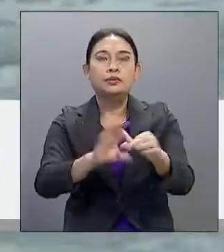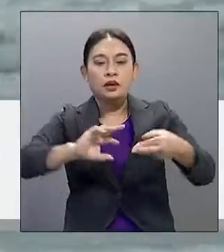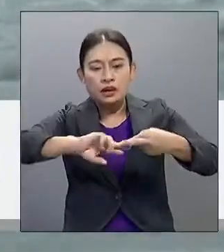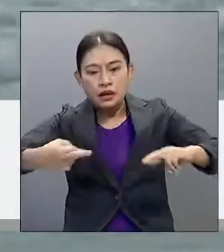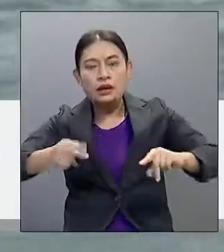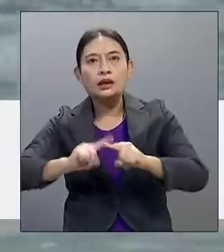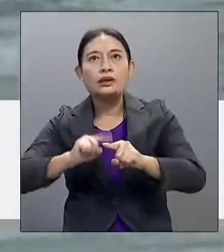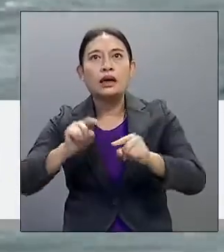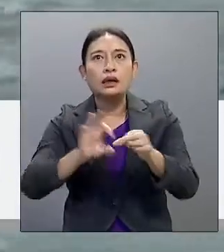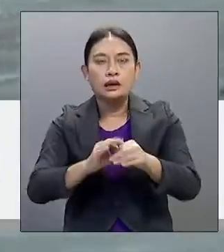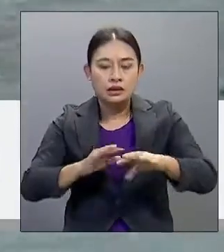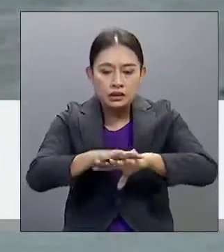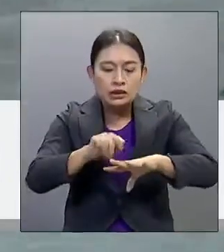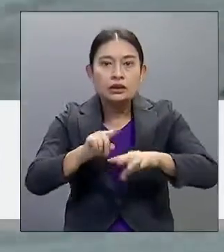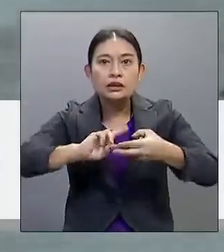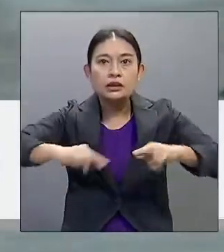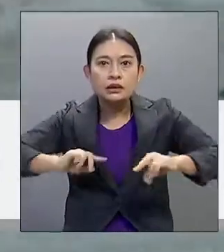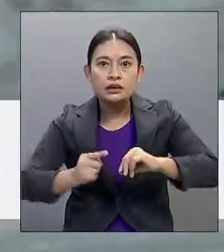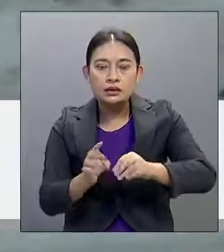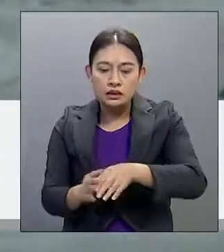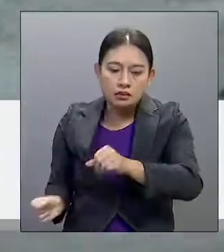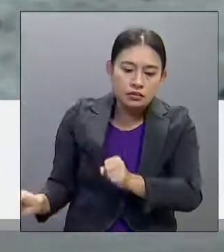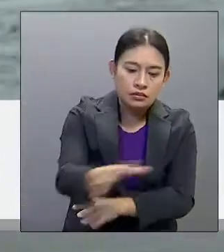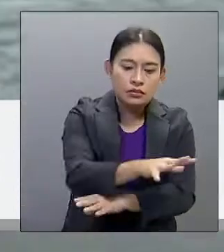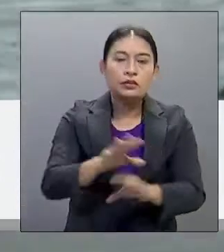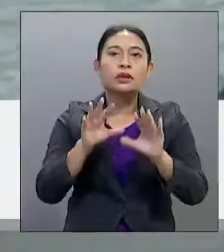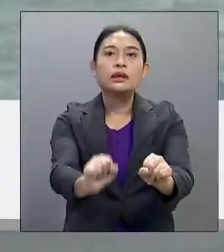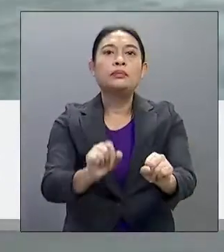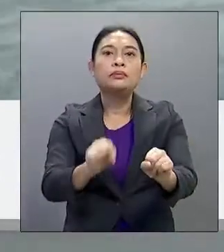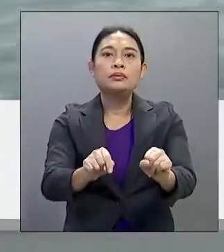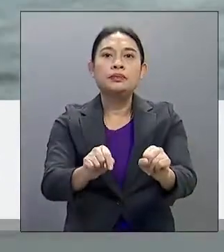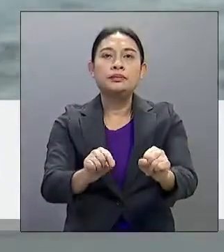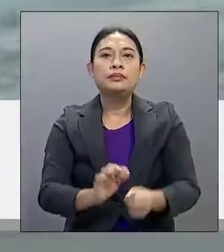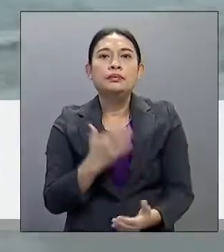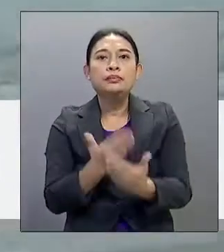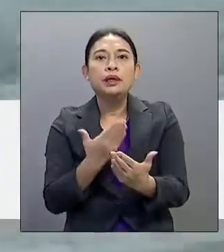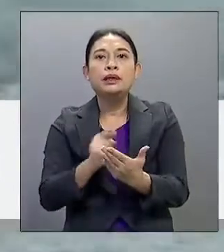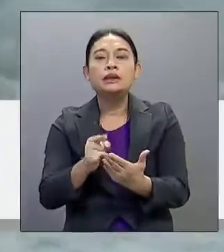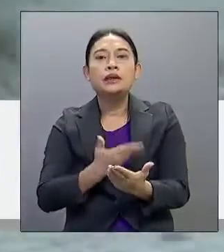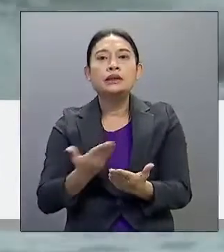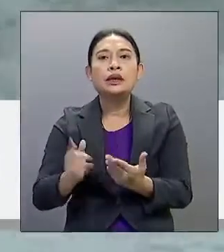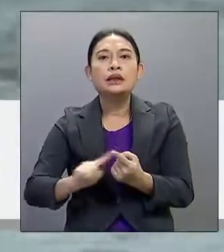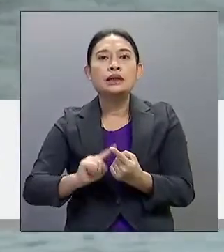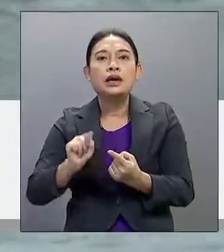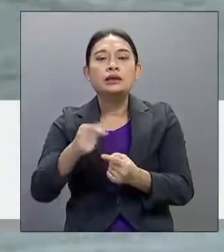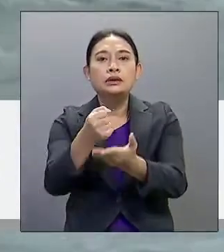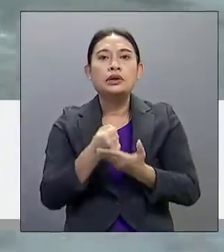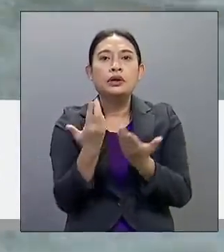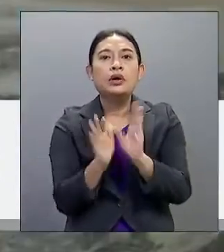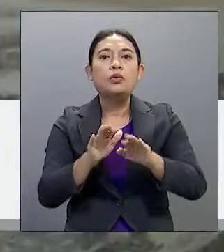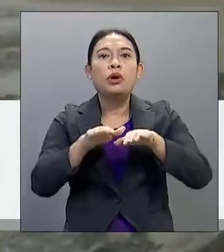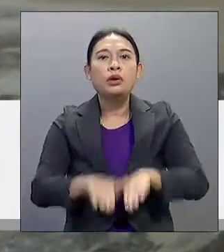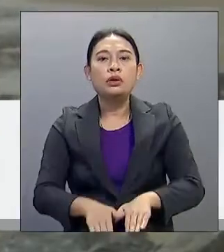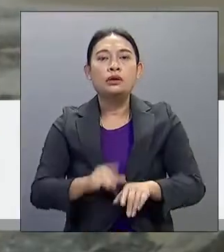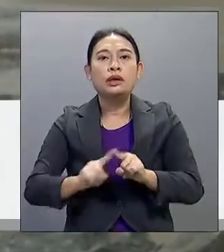แล้วก็เบ็ดตกปลาแบบนี้จับสัตว์น้ำริมชายฝั่งแทนลดภาระค่าใช้จ่ายในครัวเรือนครับชาวประมงบอกว่าแม้คลื่น